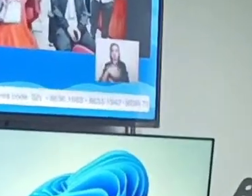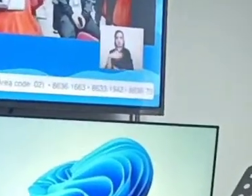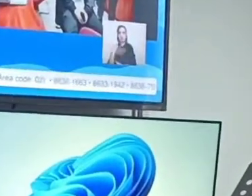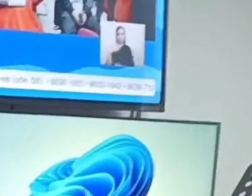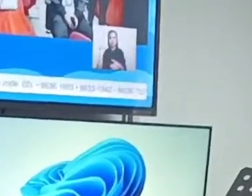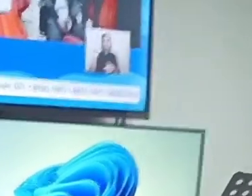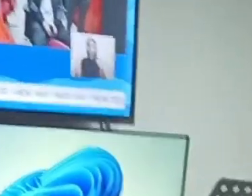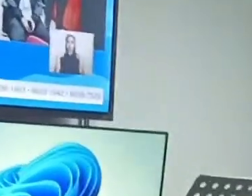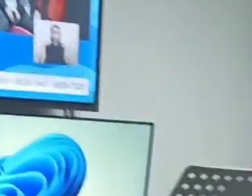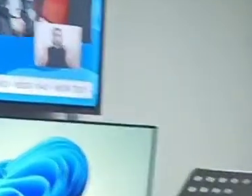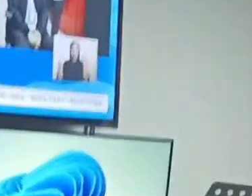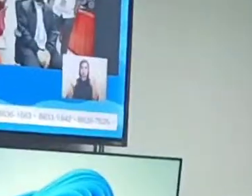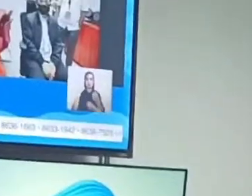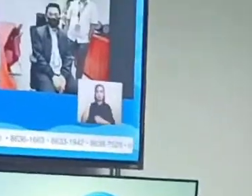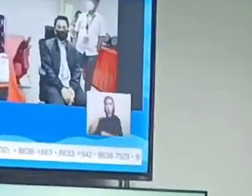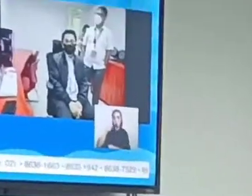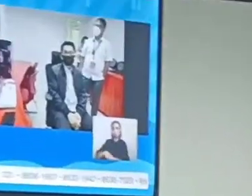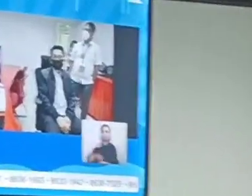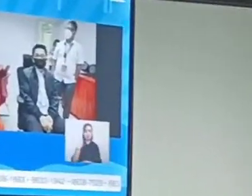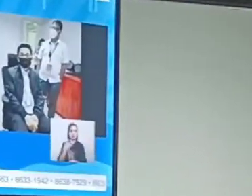Ayan.